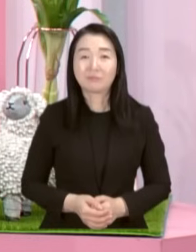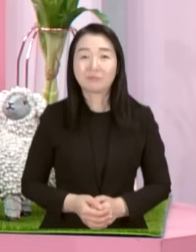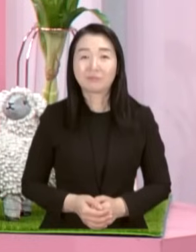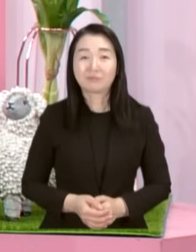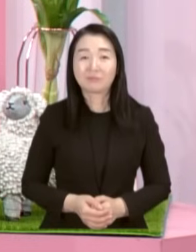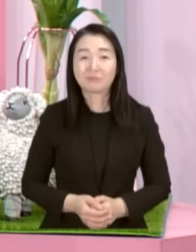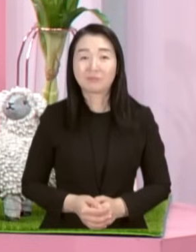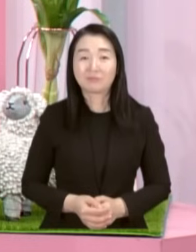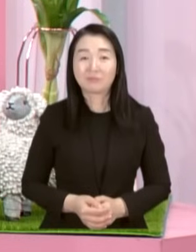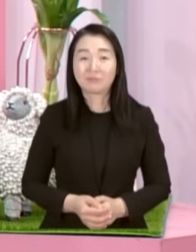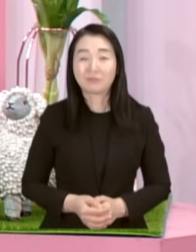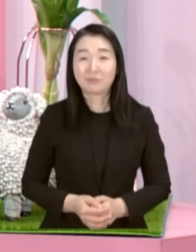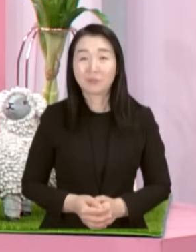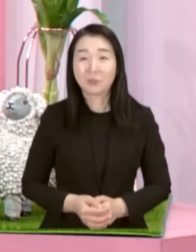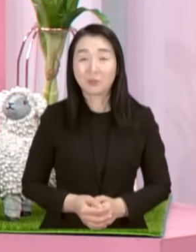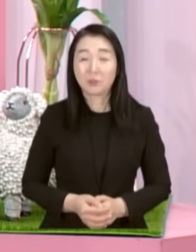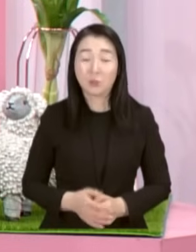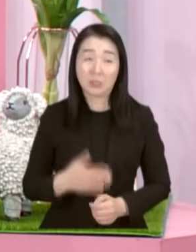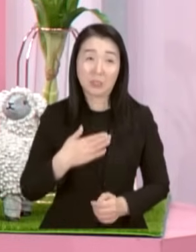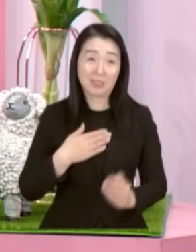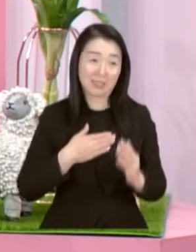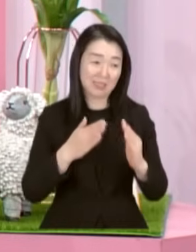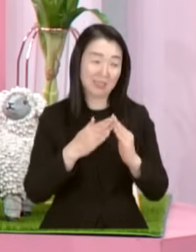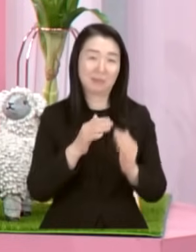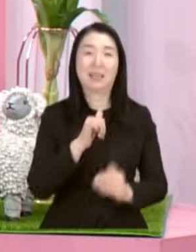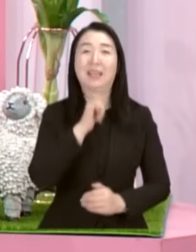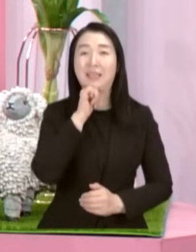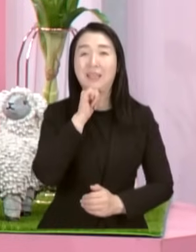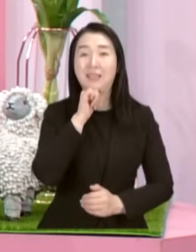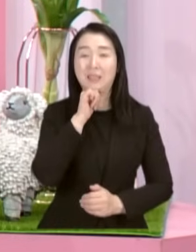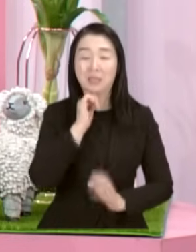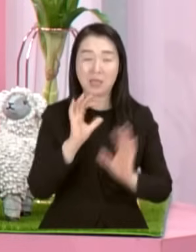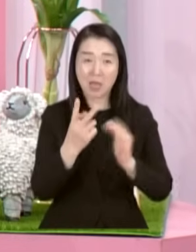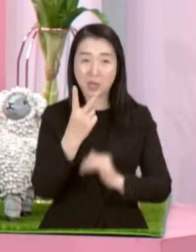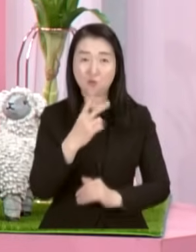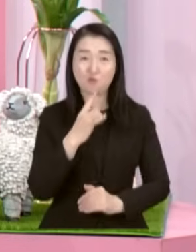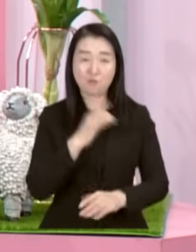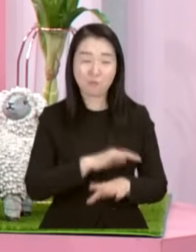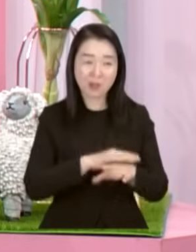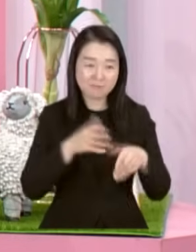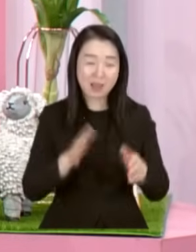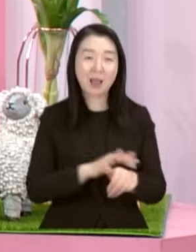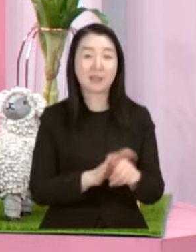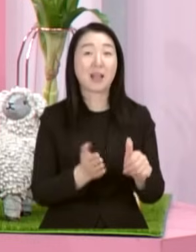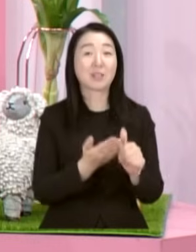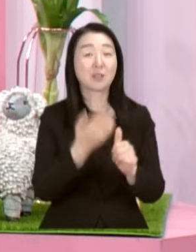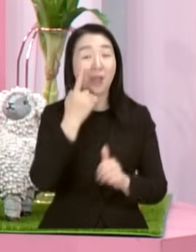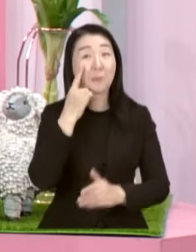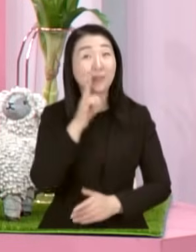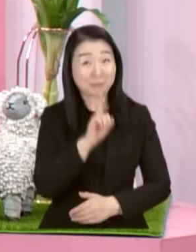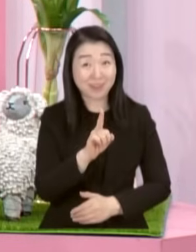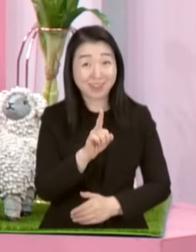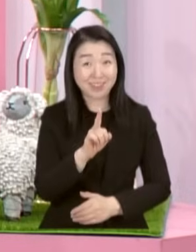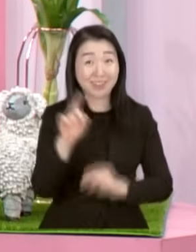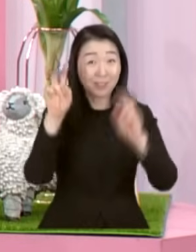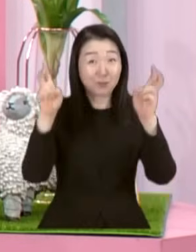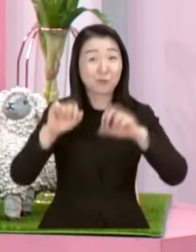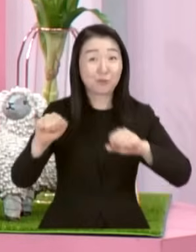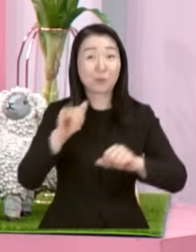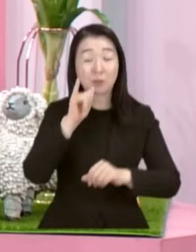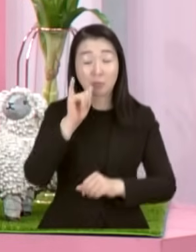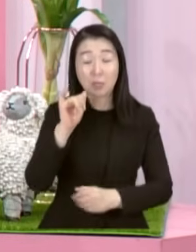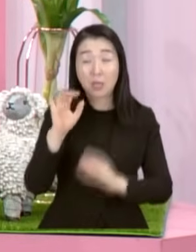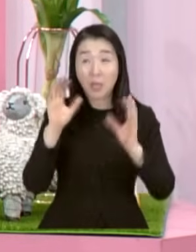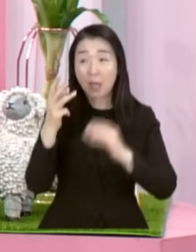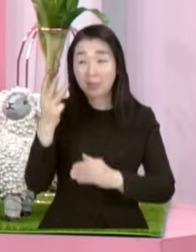정말 우리 그때 형편이 다 가난했어요 둘만 나 잘 기리자 그런 구호가 있을 때 대한민국에 셋째 의료보험 안 될